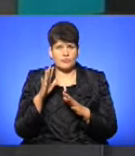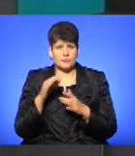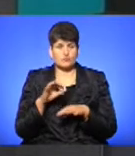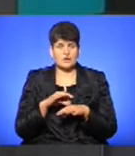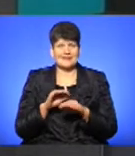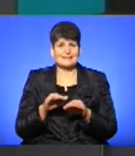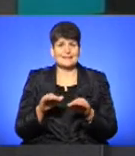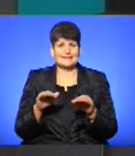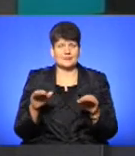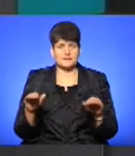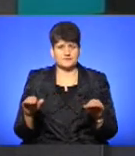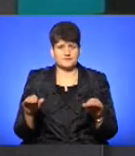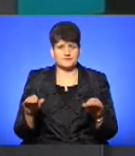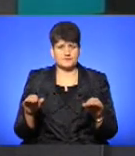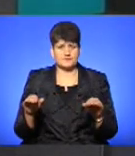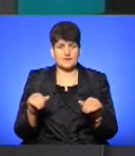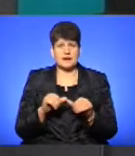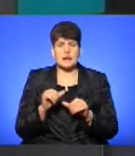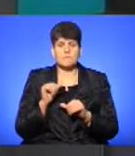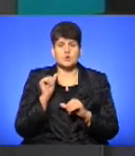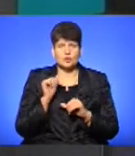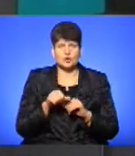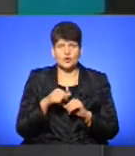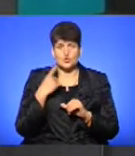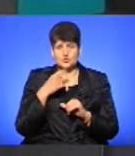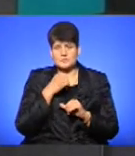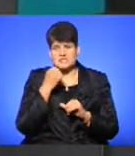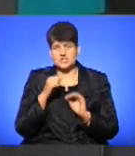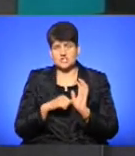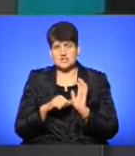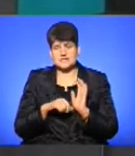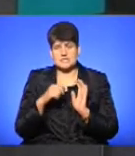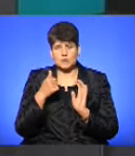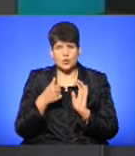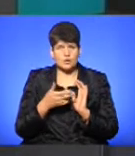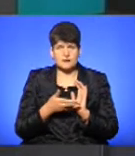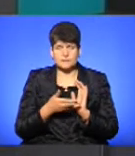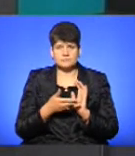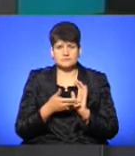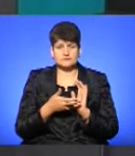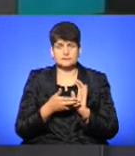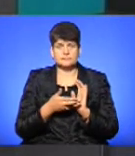діти і, крім того, особи старше 60 років. Тому,